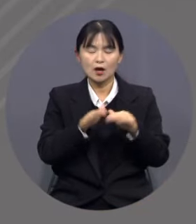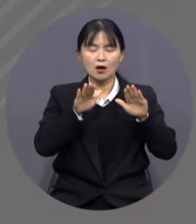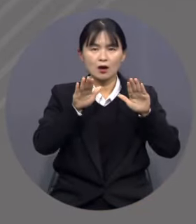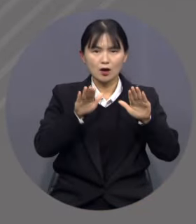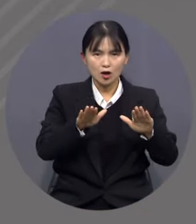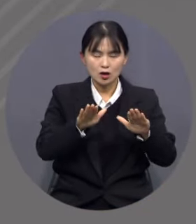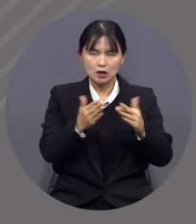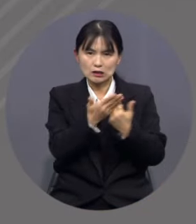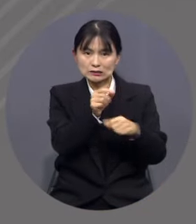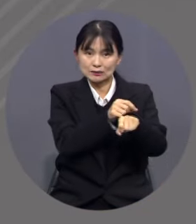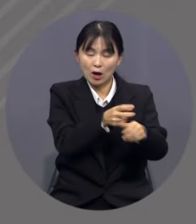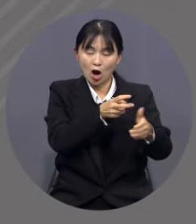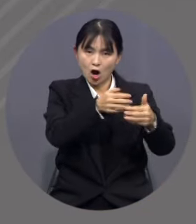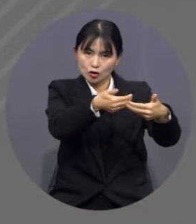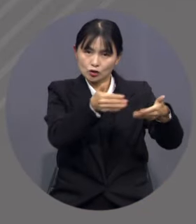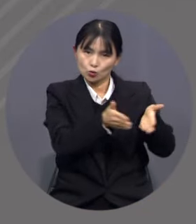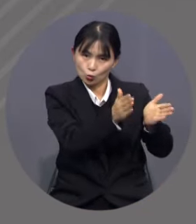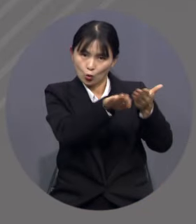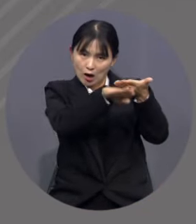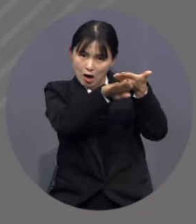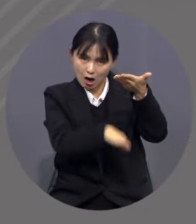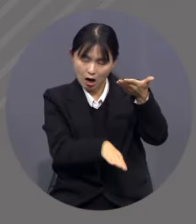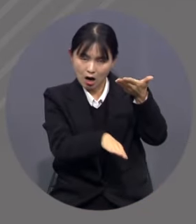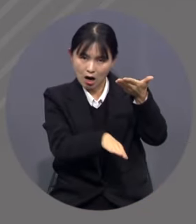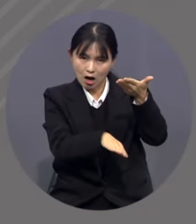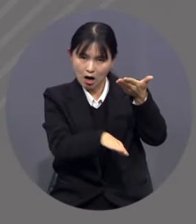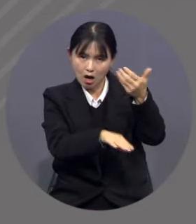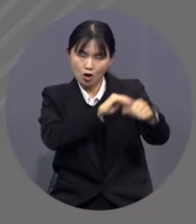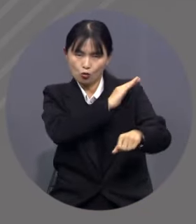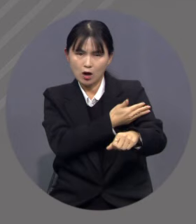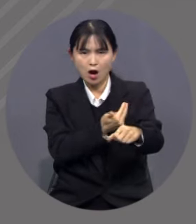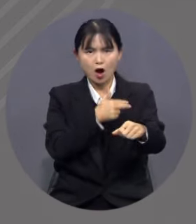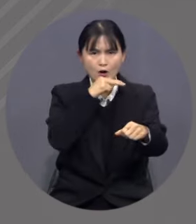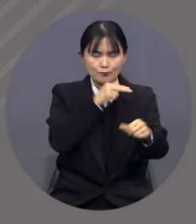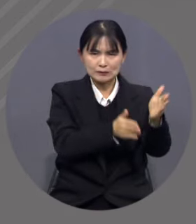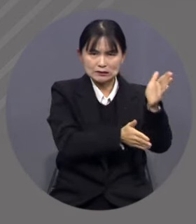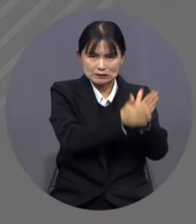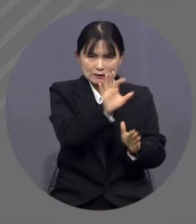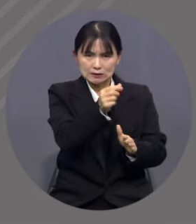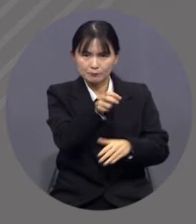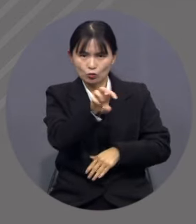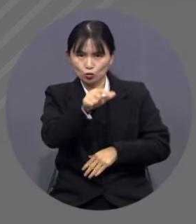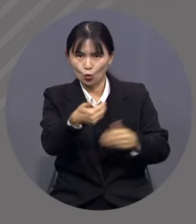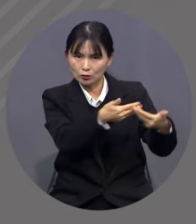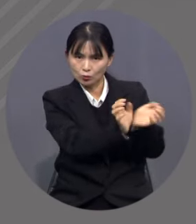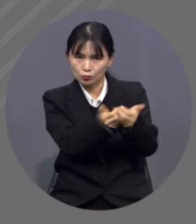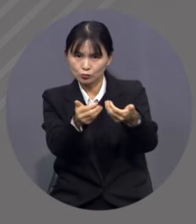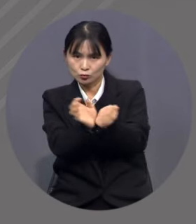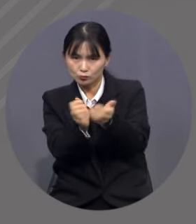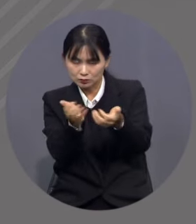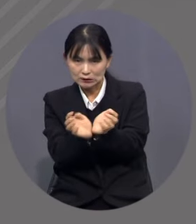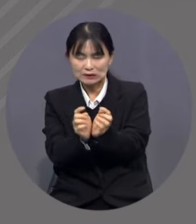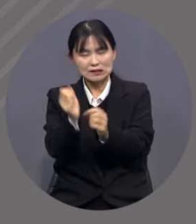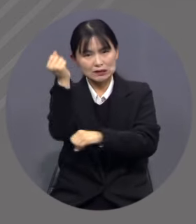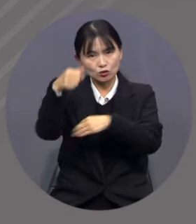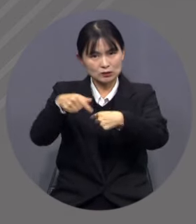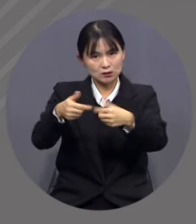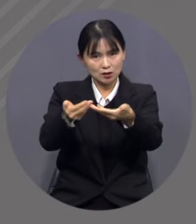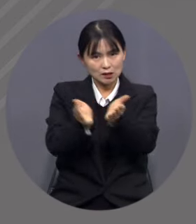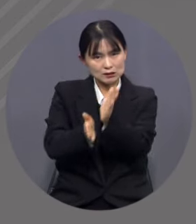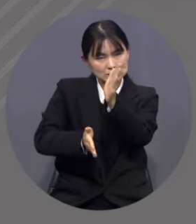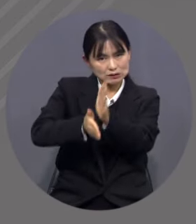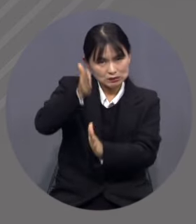현재는 제주특별자치도 아래에 자치권이 없는 행정시, 읍면동이 있지만 기초자치단체인